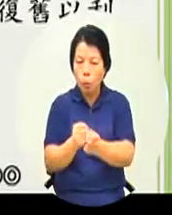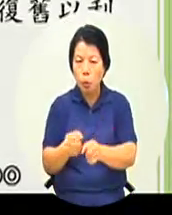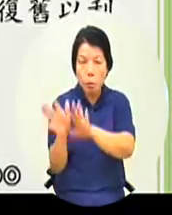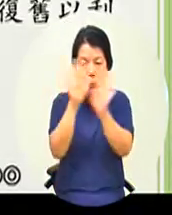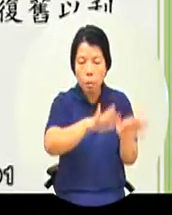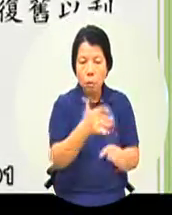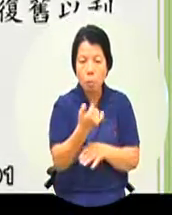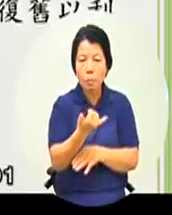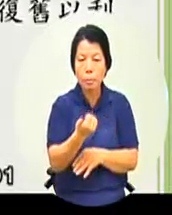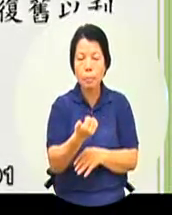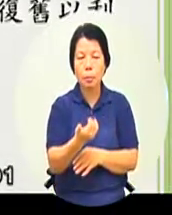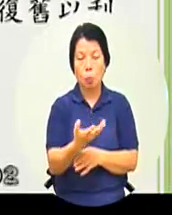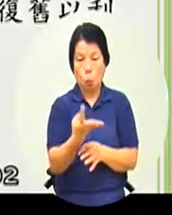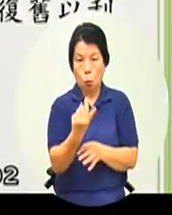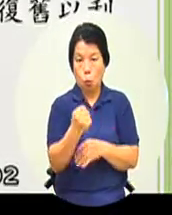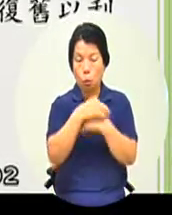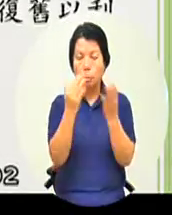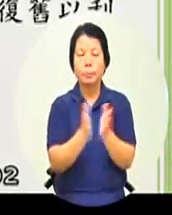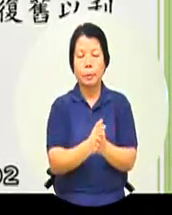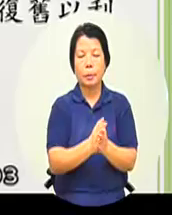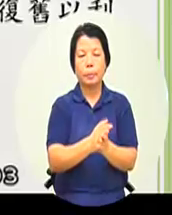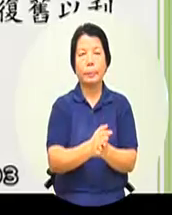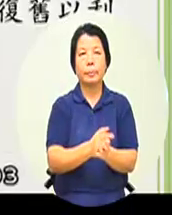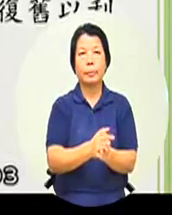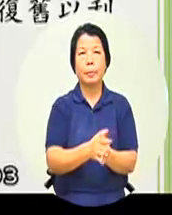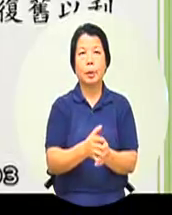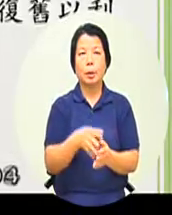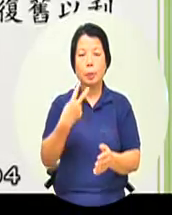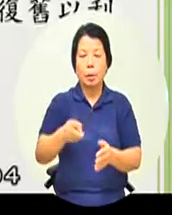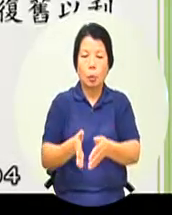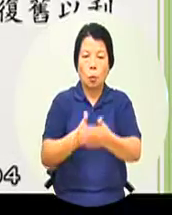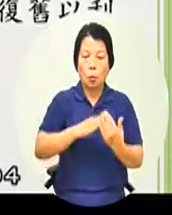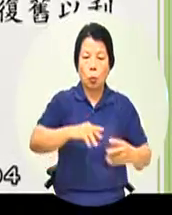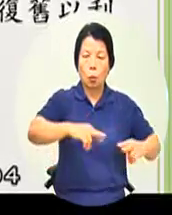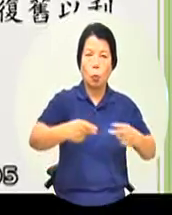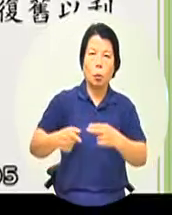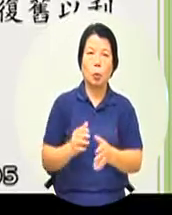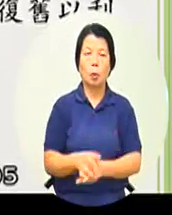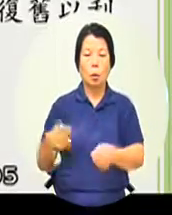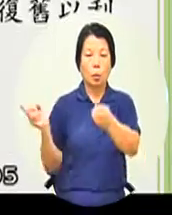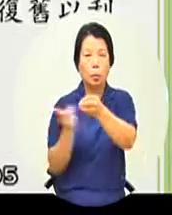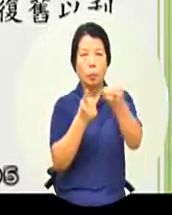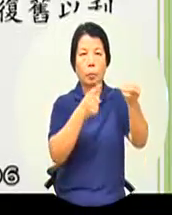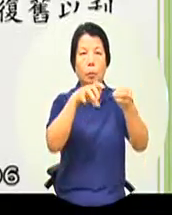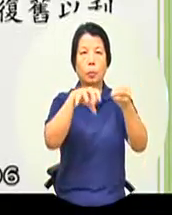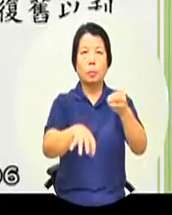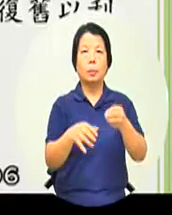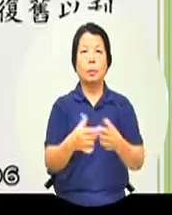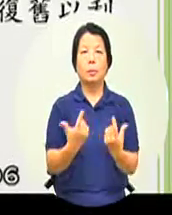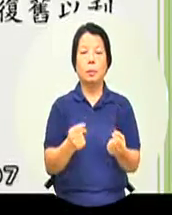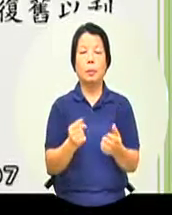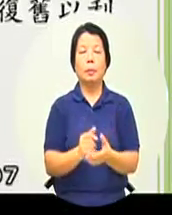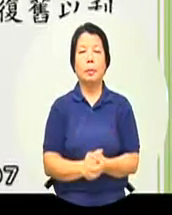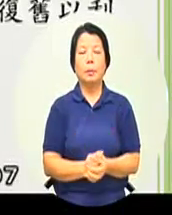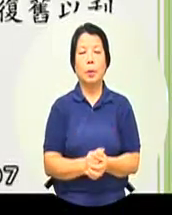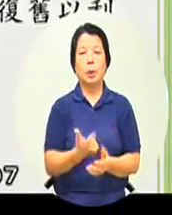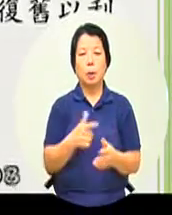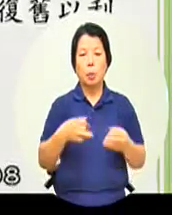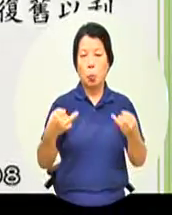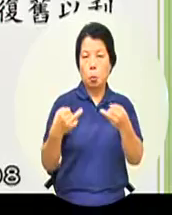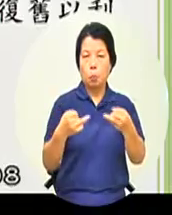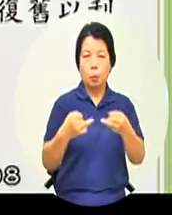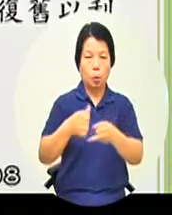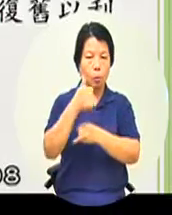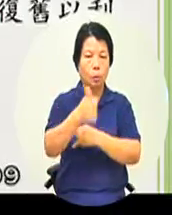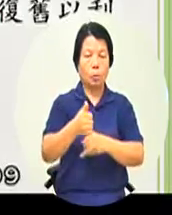议，请加速不进行的复旧嘛，哦，啊，因为棒球场为台湾的国球嘛，本市棒球项目嘞成绩有目共睹嘛，